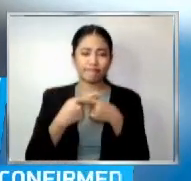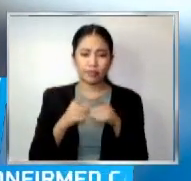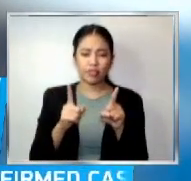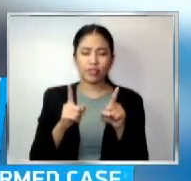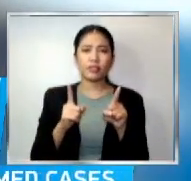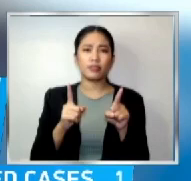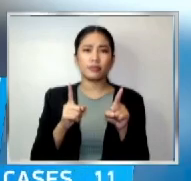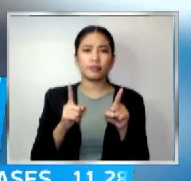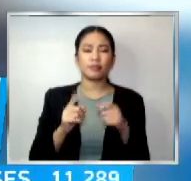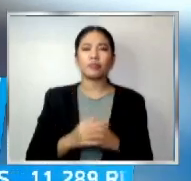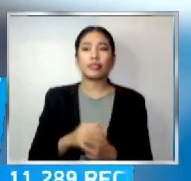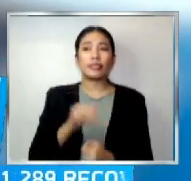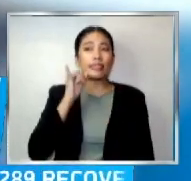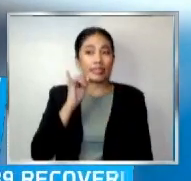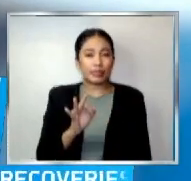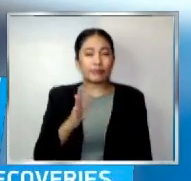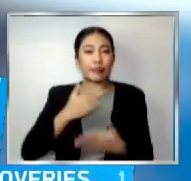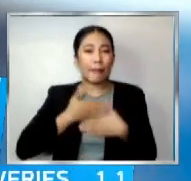masaya ka dun sa ginagawa mo,